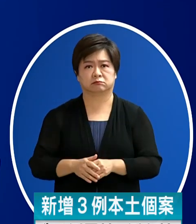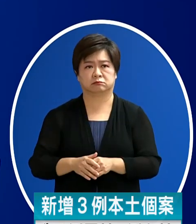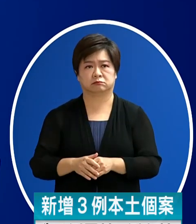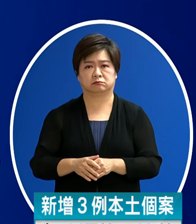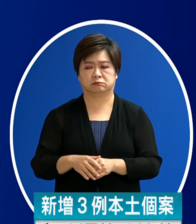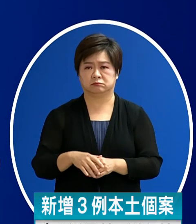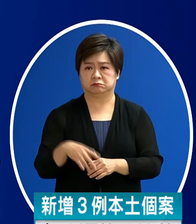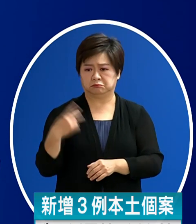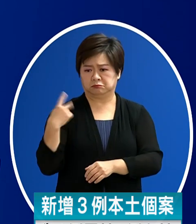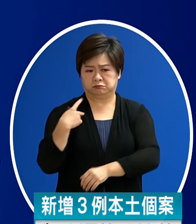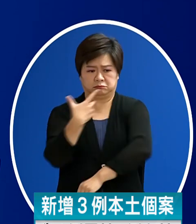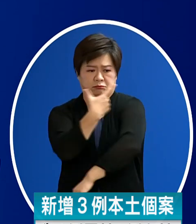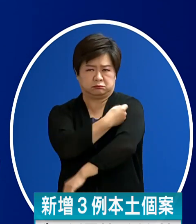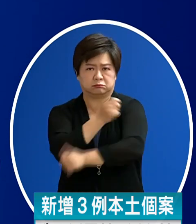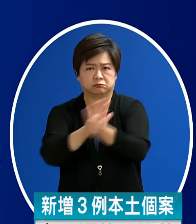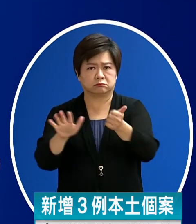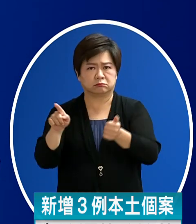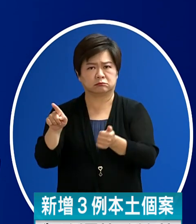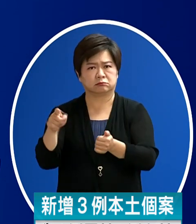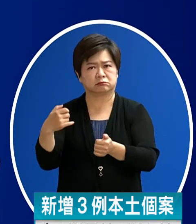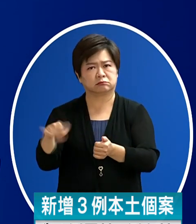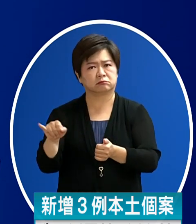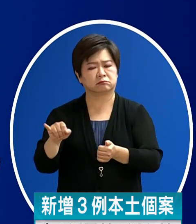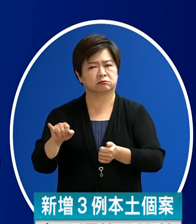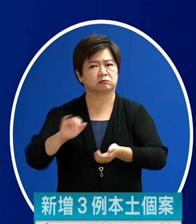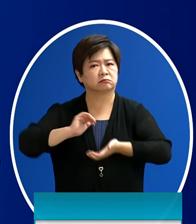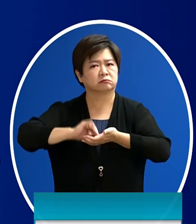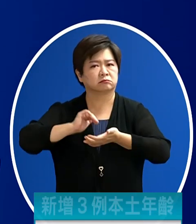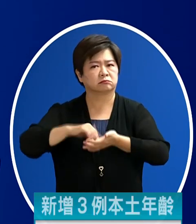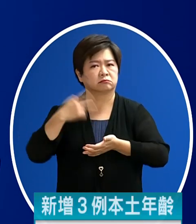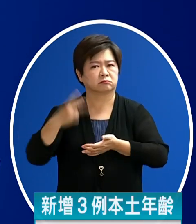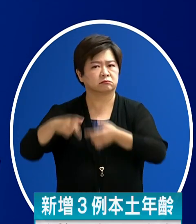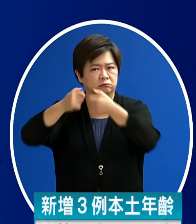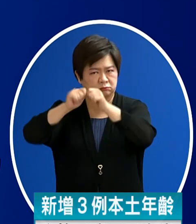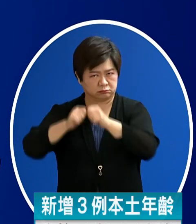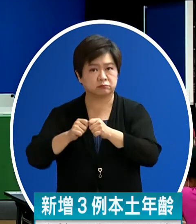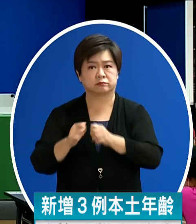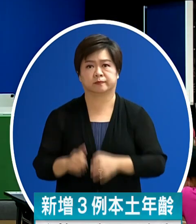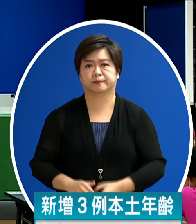疫苗有关，那当然还要再做进一步的一个调查。